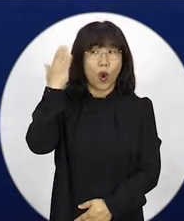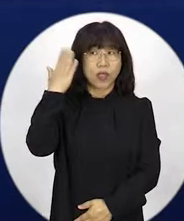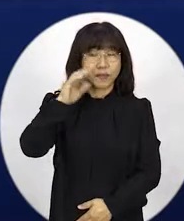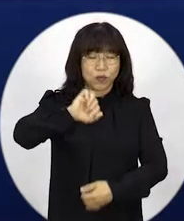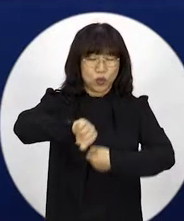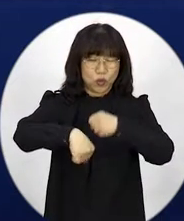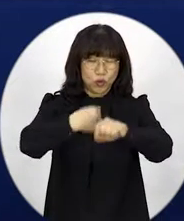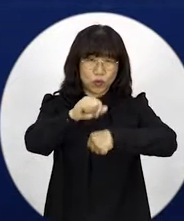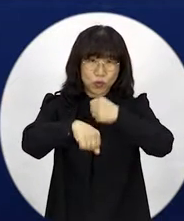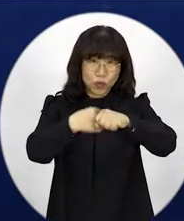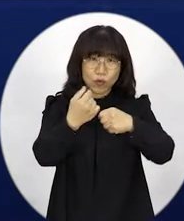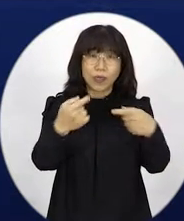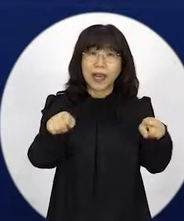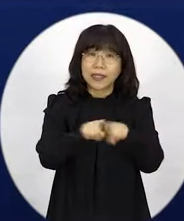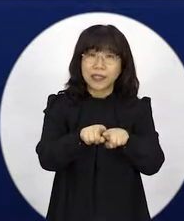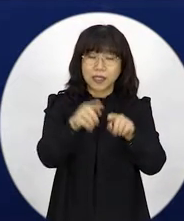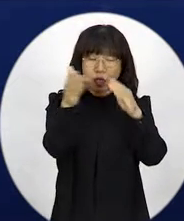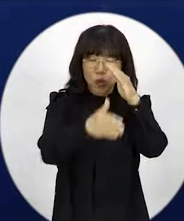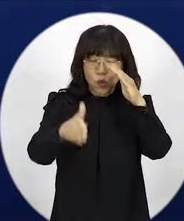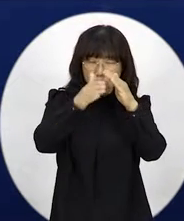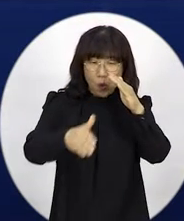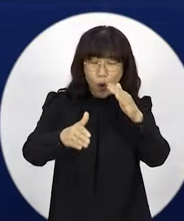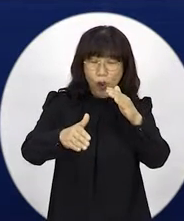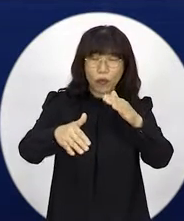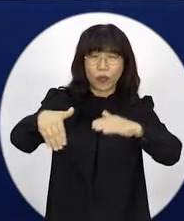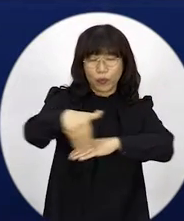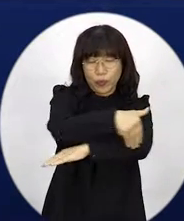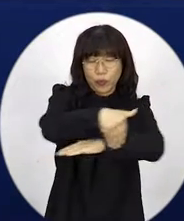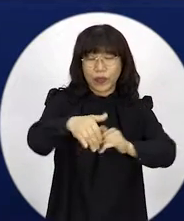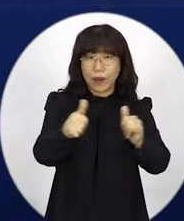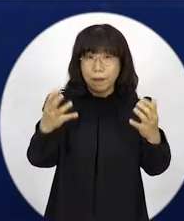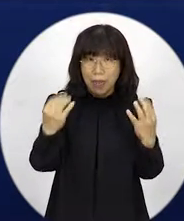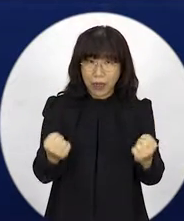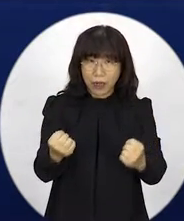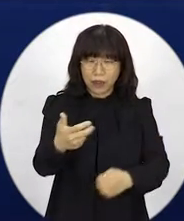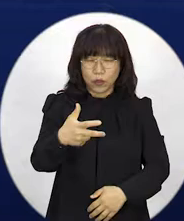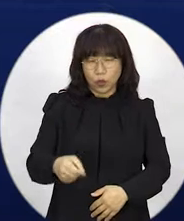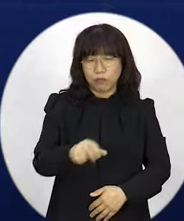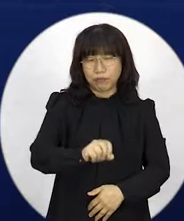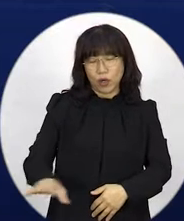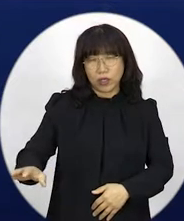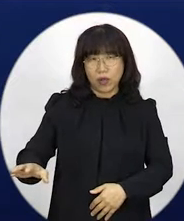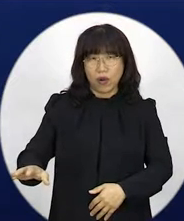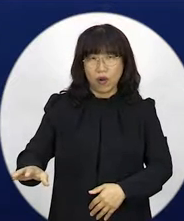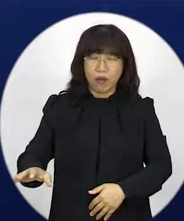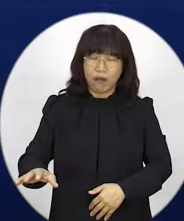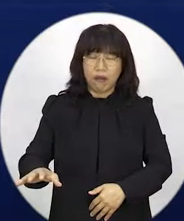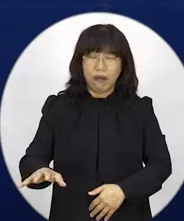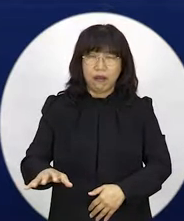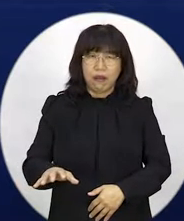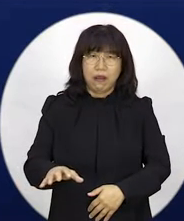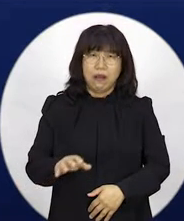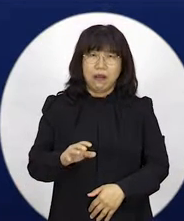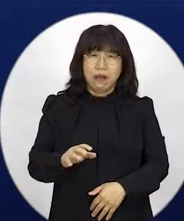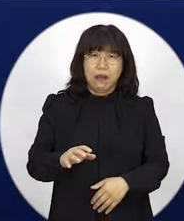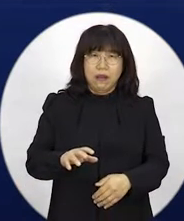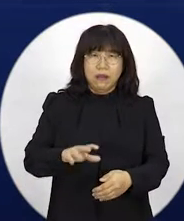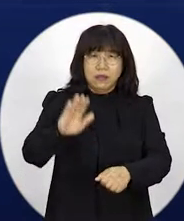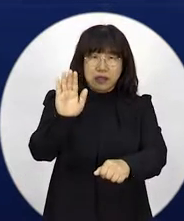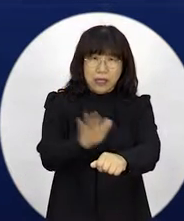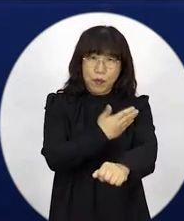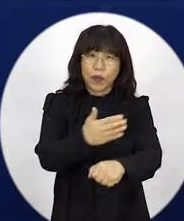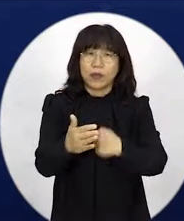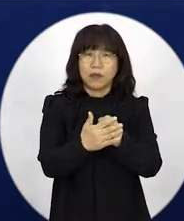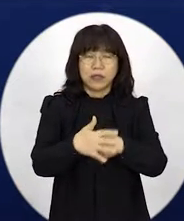최근 반려동물과 함께 공원을 이용하는 구민들이 증가하고 있지만 배설물이 제대로 처리되지 않는 경우가 있어